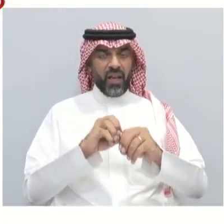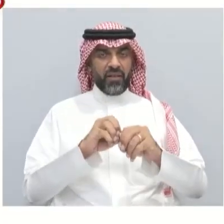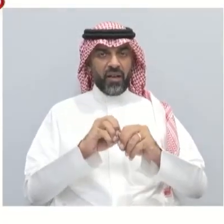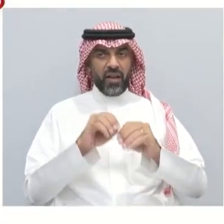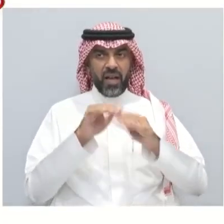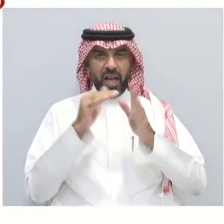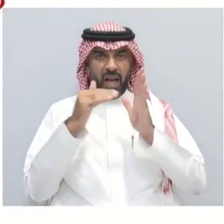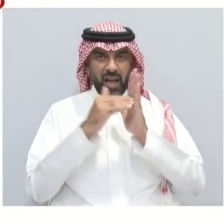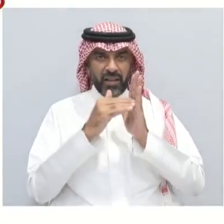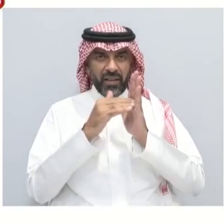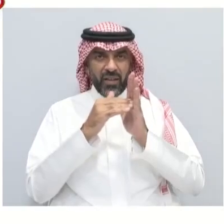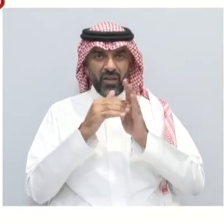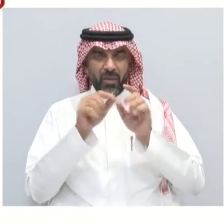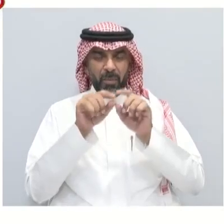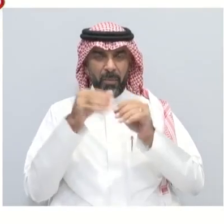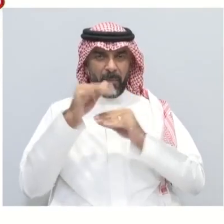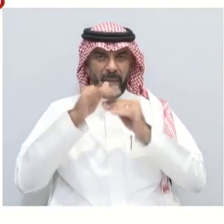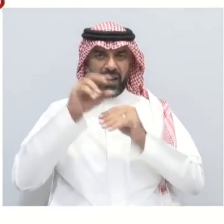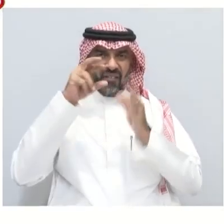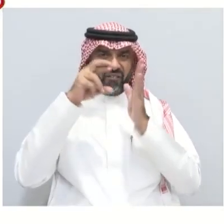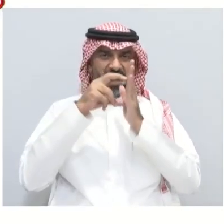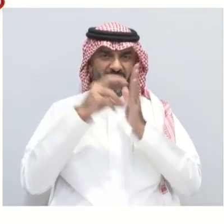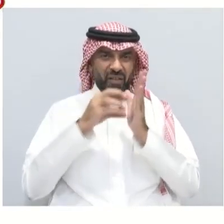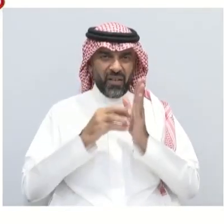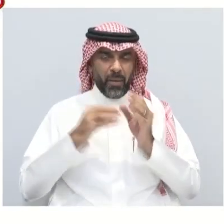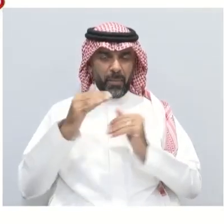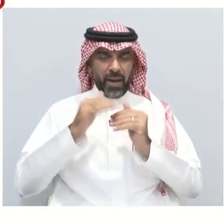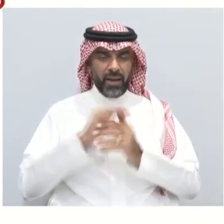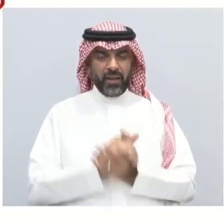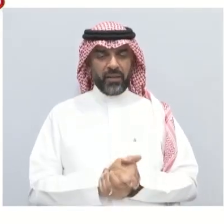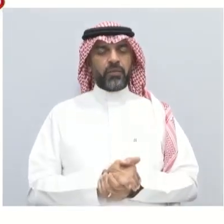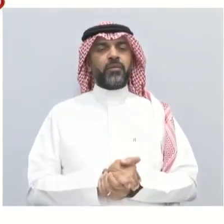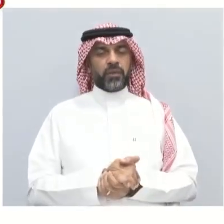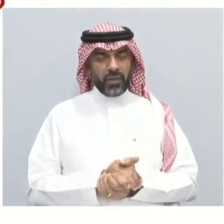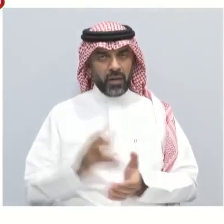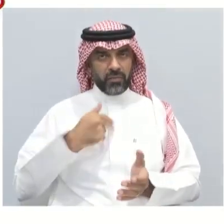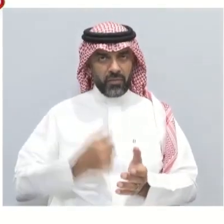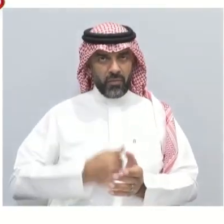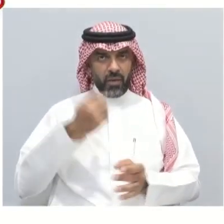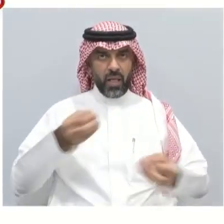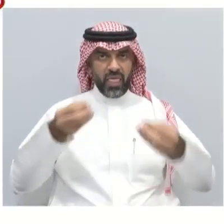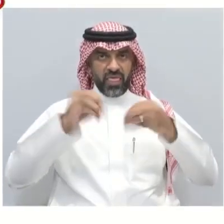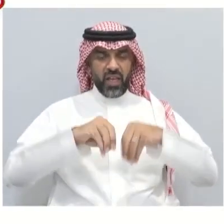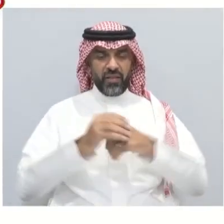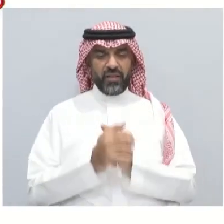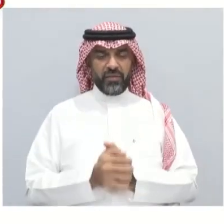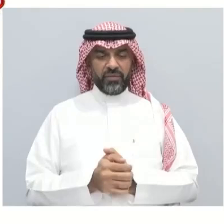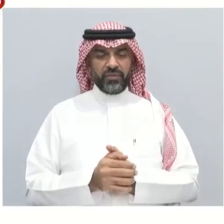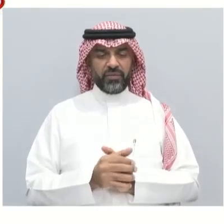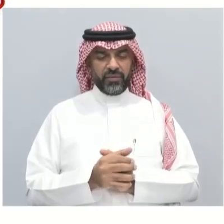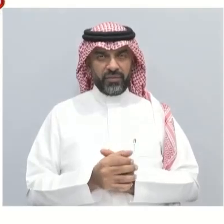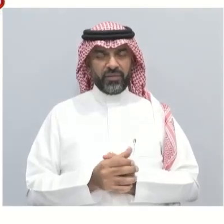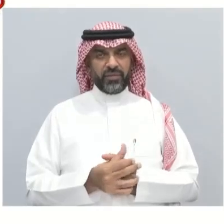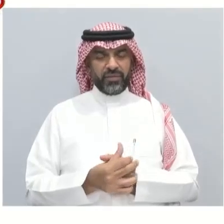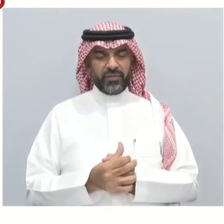الفقرات نعم نستطيع ان نقوم باضافه حدود اضافيه حدود افقيه